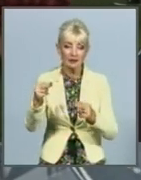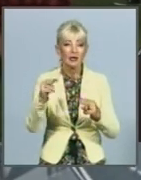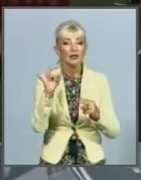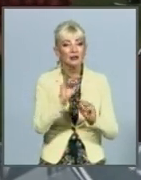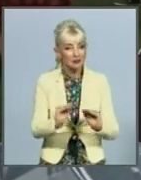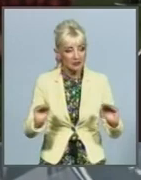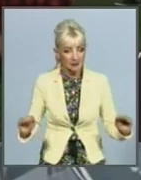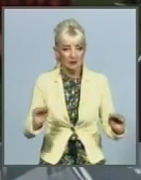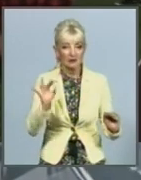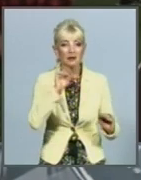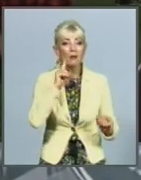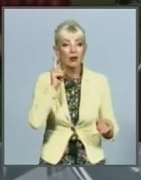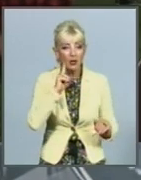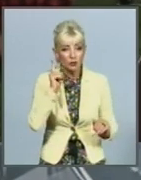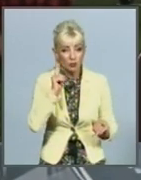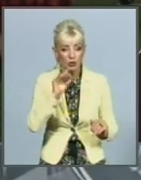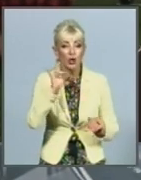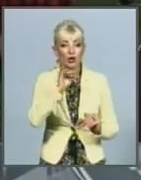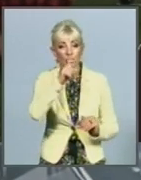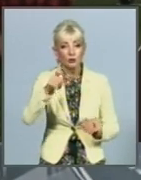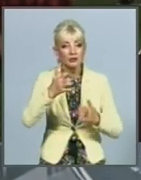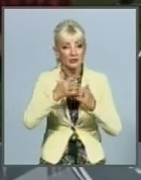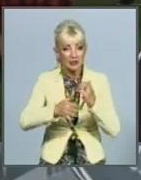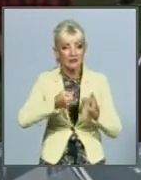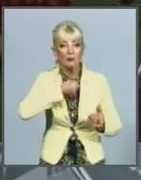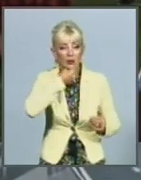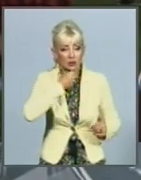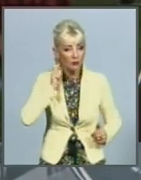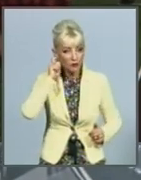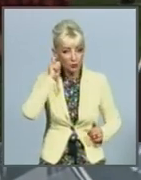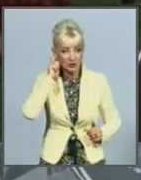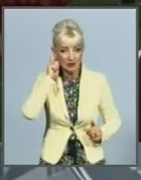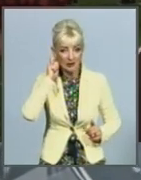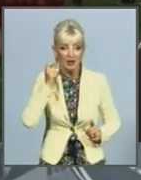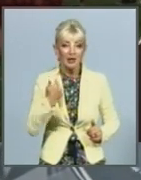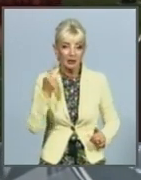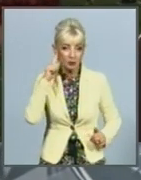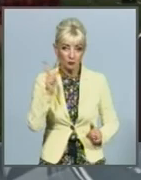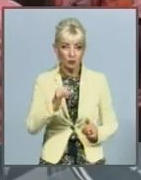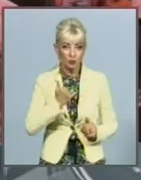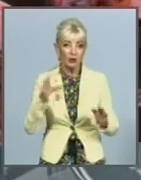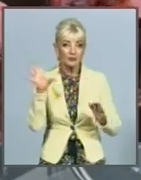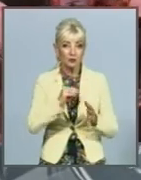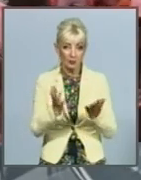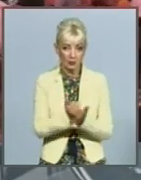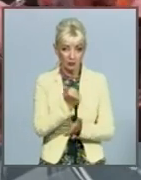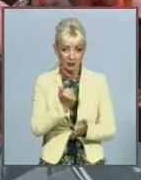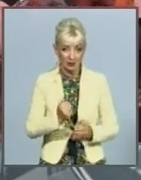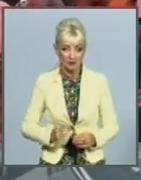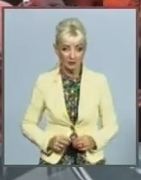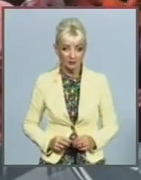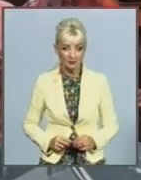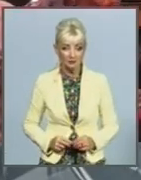и молодежь, и люди среднего и пожилого возраста. Я думаю, что у нас все получится. Леся Копелюк та